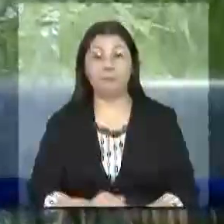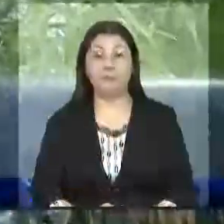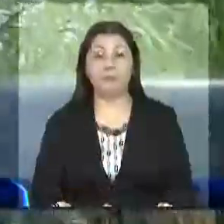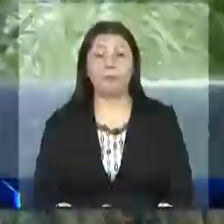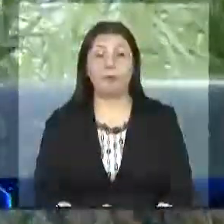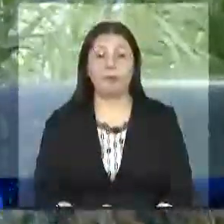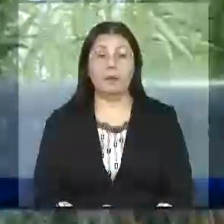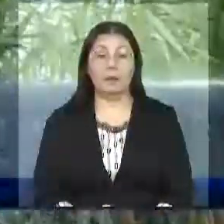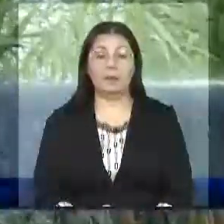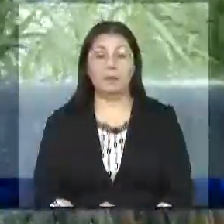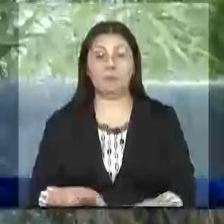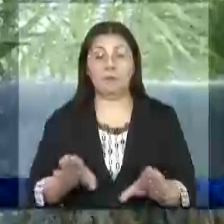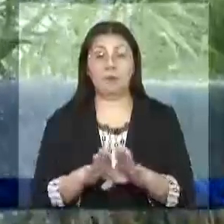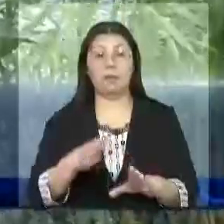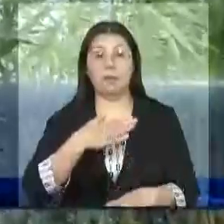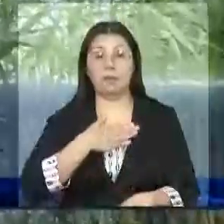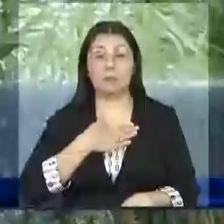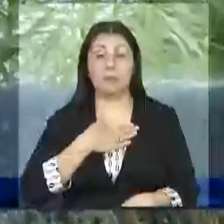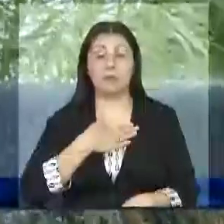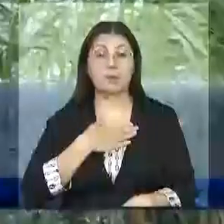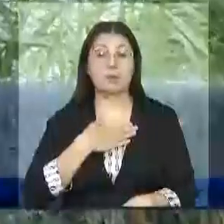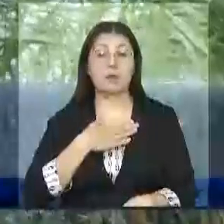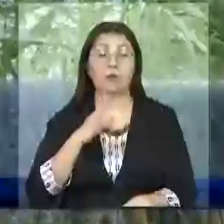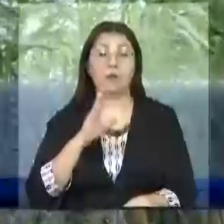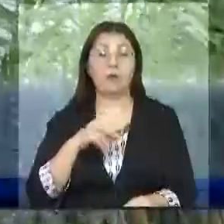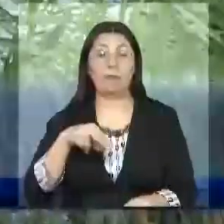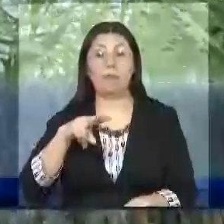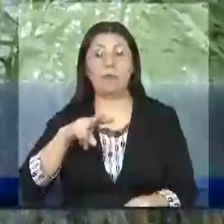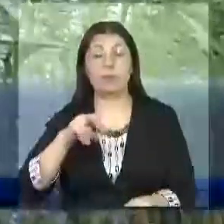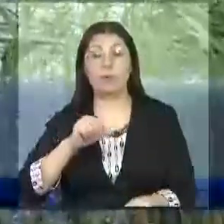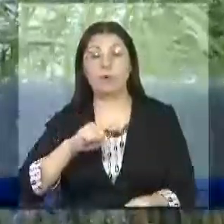пляжа. Также наши водолазы